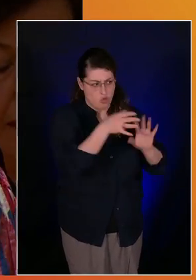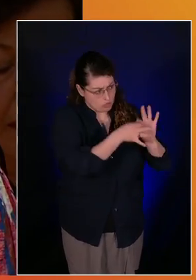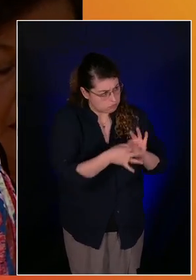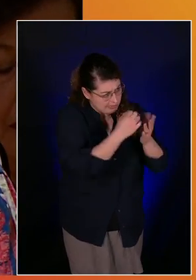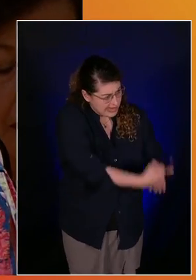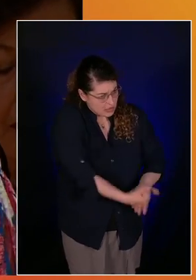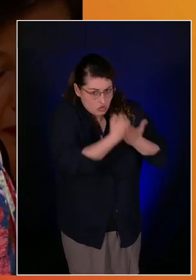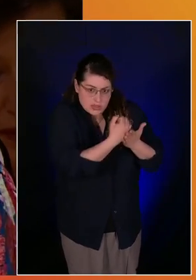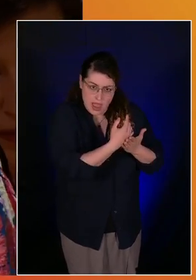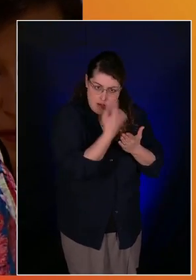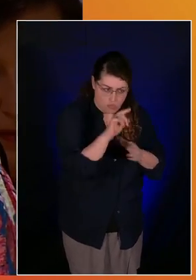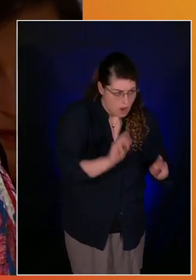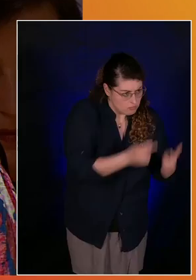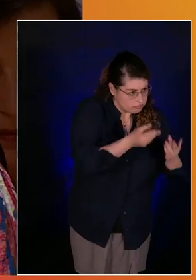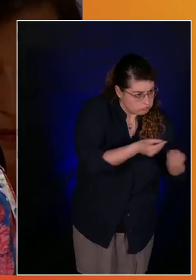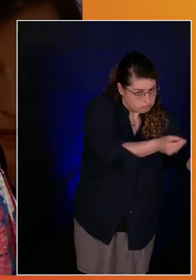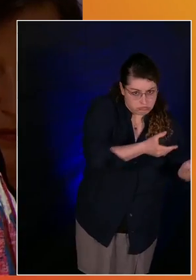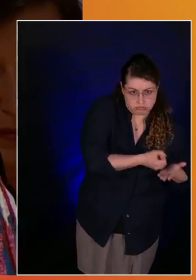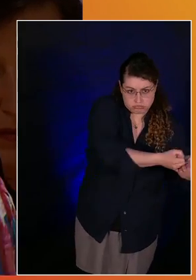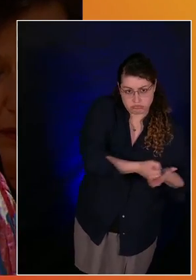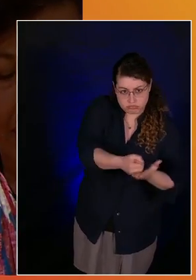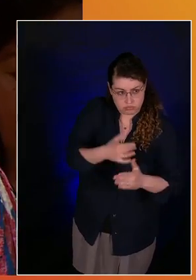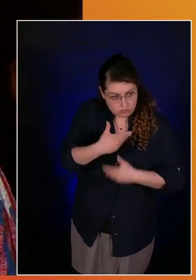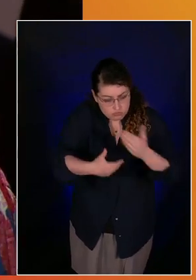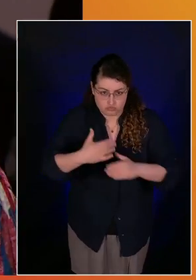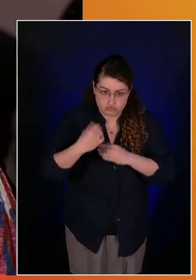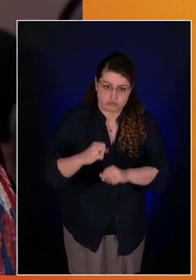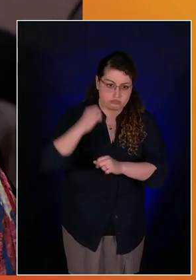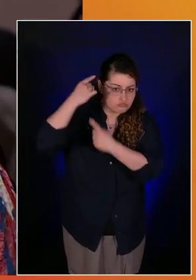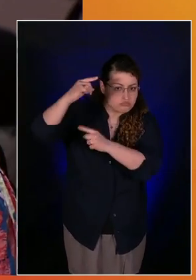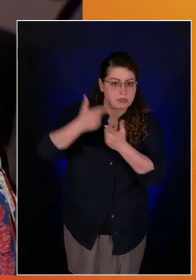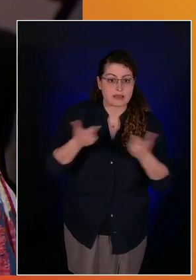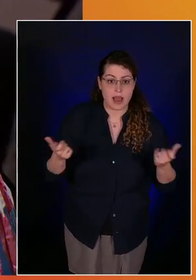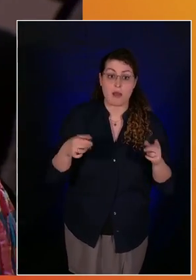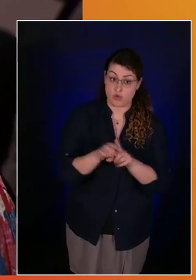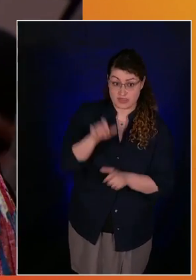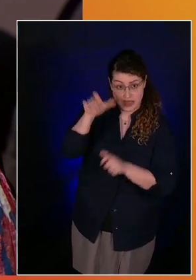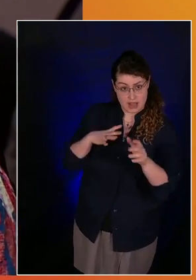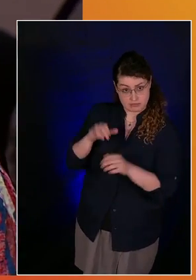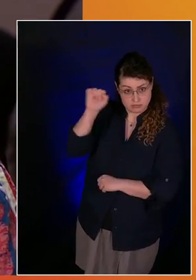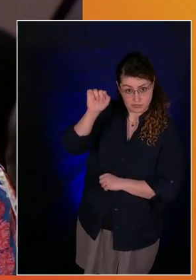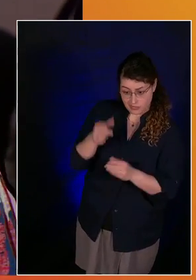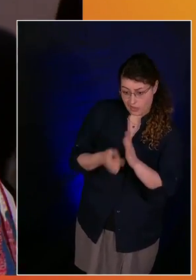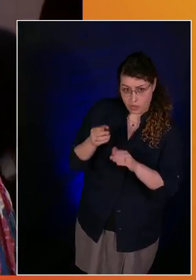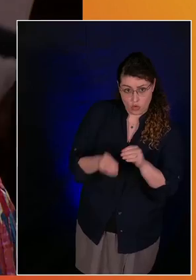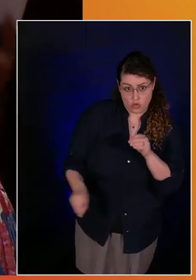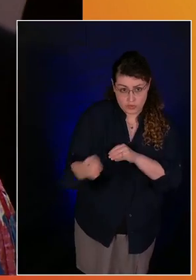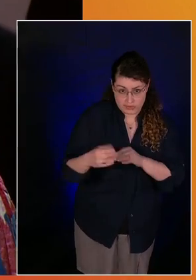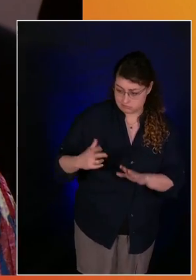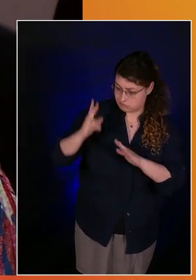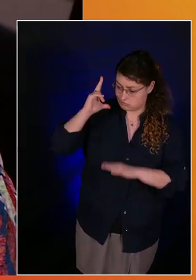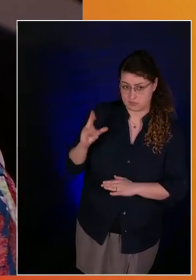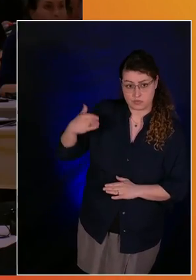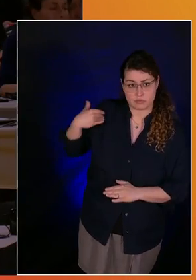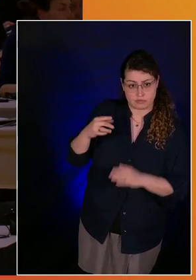et l'impulsion de toutes les luttes revendicatives que nous menons nous avons aussi des camarades qui sont reconductibles depuis le début de la